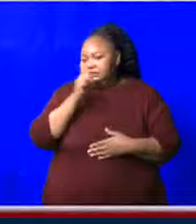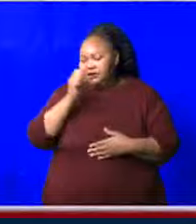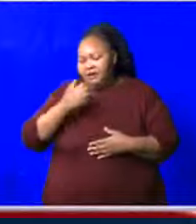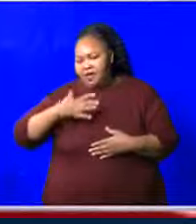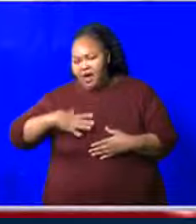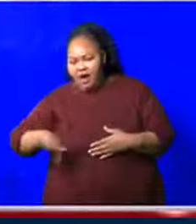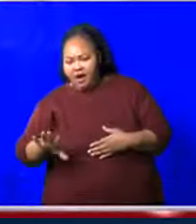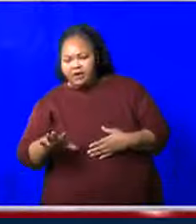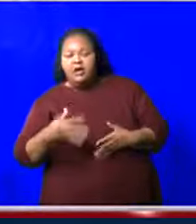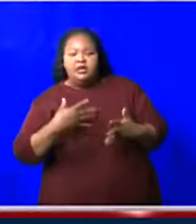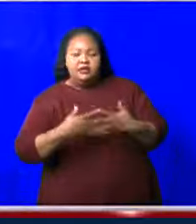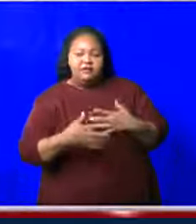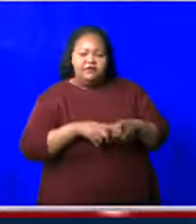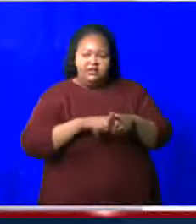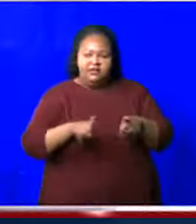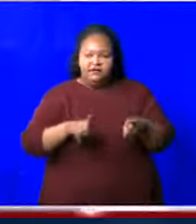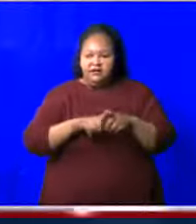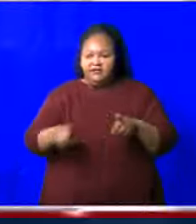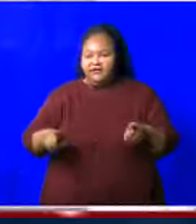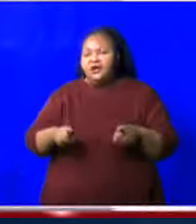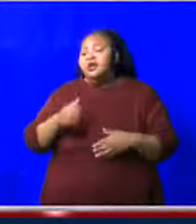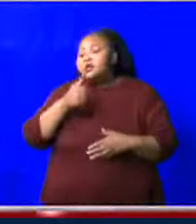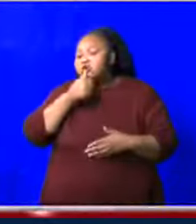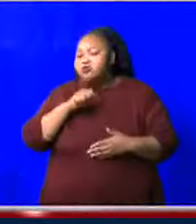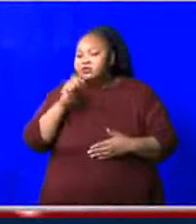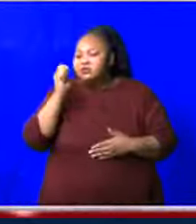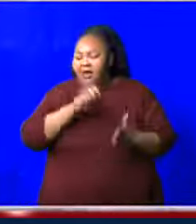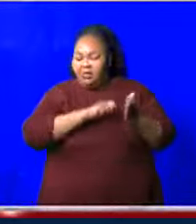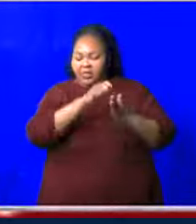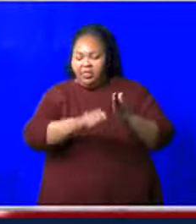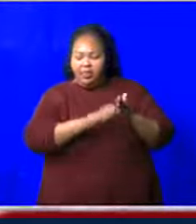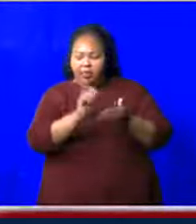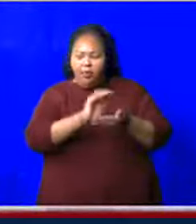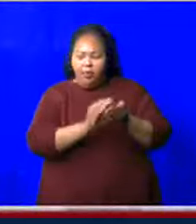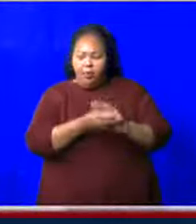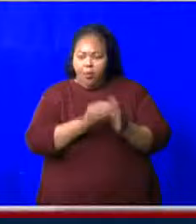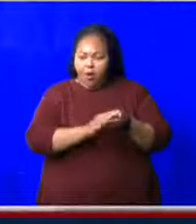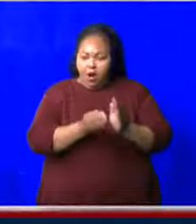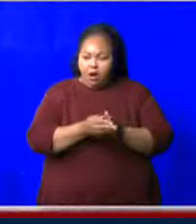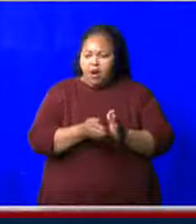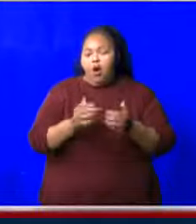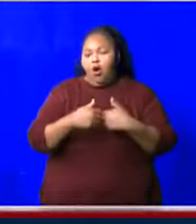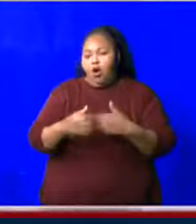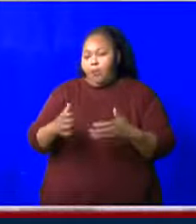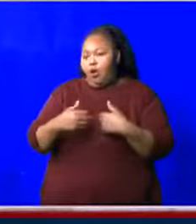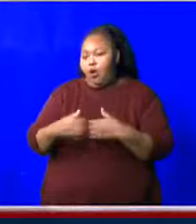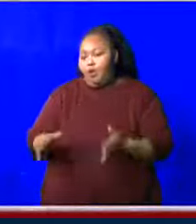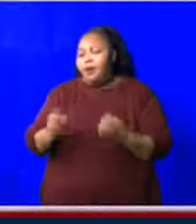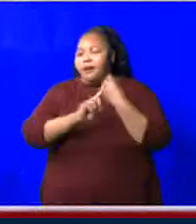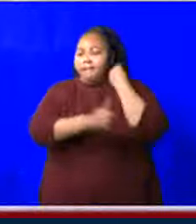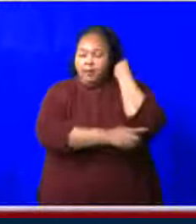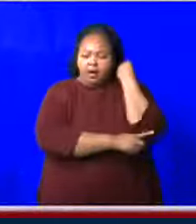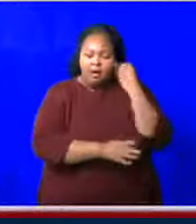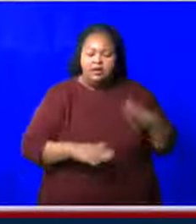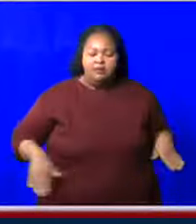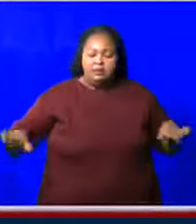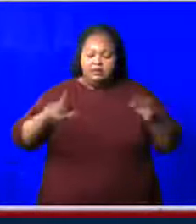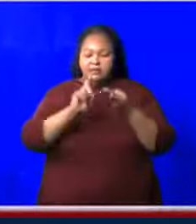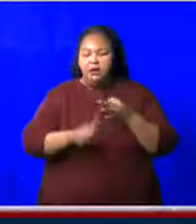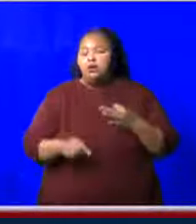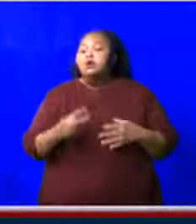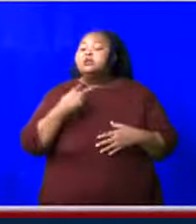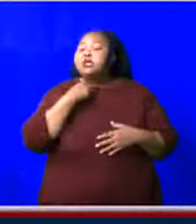imikhicito leyakhiwe ngenyama lokungemagala lamathathu kumathapha embabane kanjalo-ke nasemhlangano. Sachazelwa ingwenyama